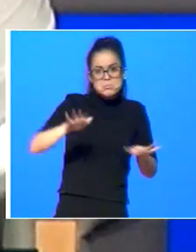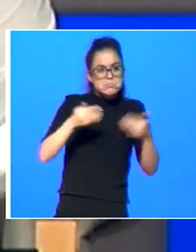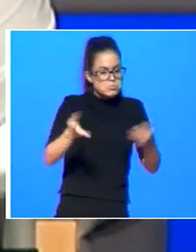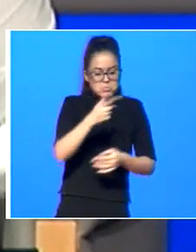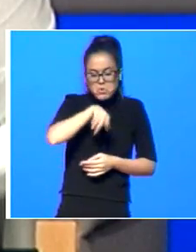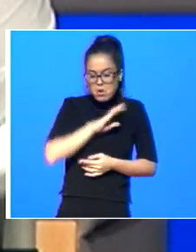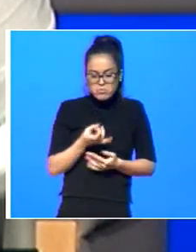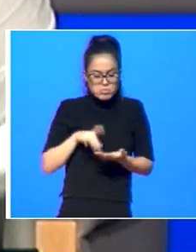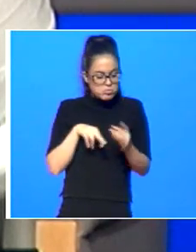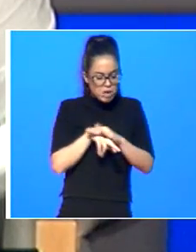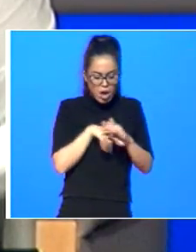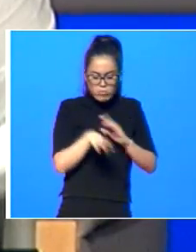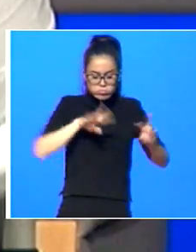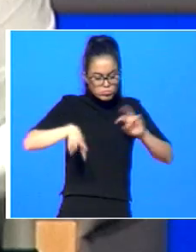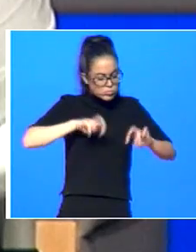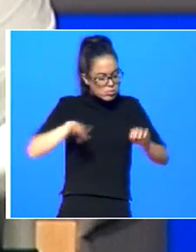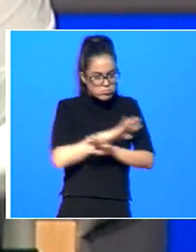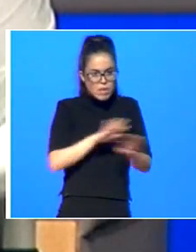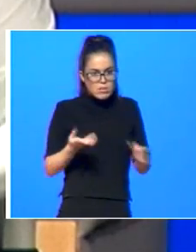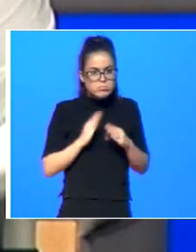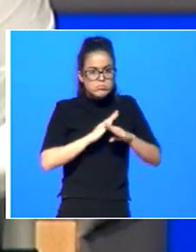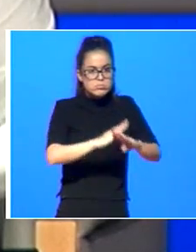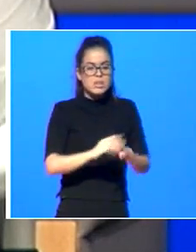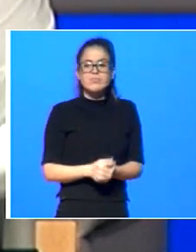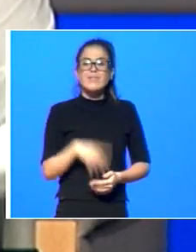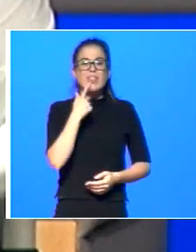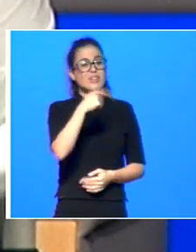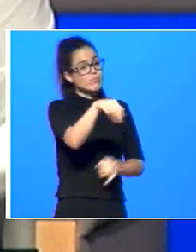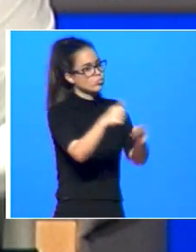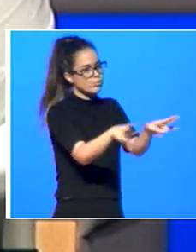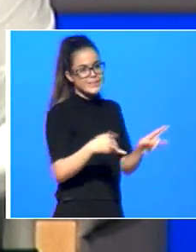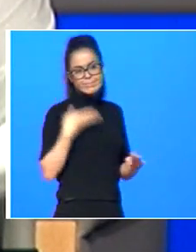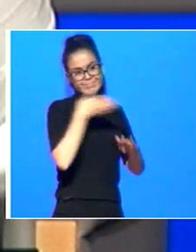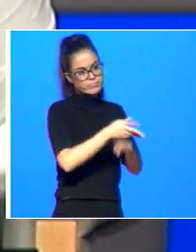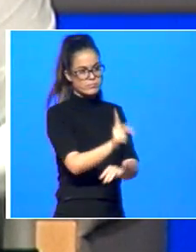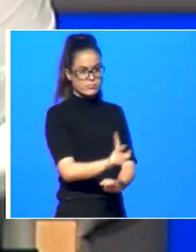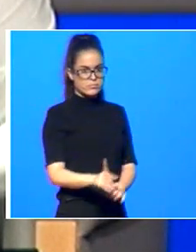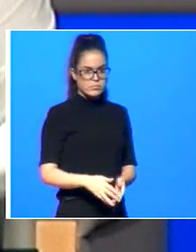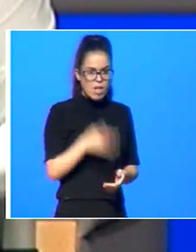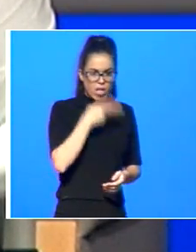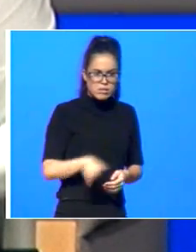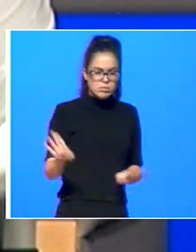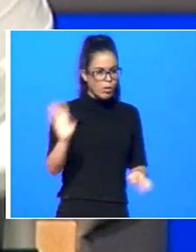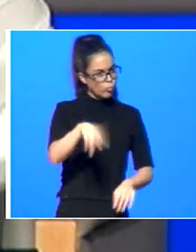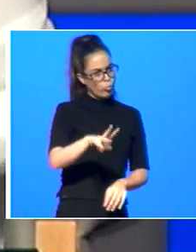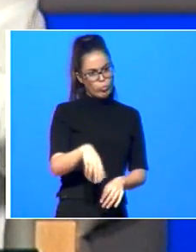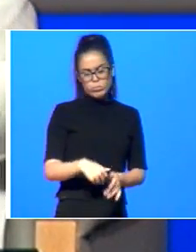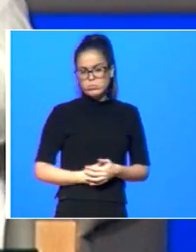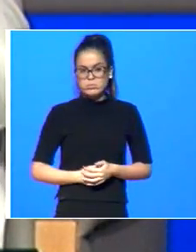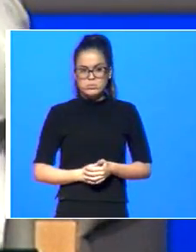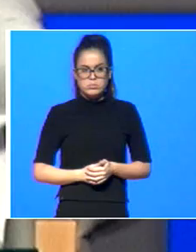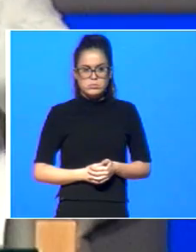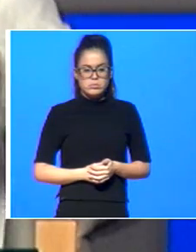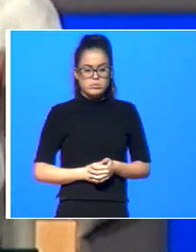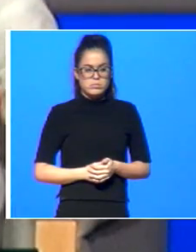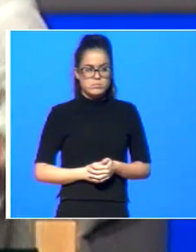Modu batera la bestera, baina ez dugun egiten da zu ez soiaz piztinara. Hori sekula ez dugu egiten. Naiz